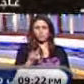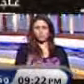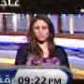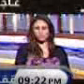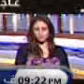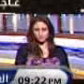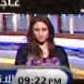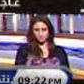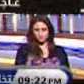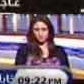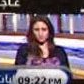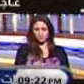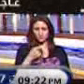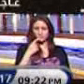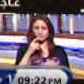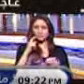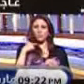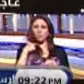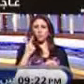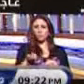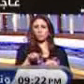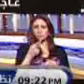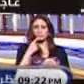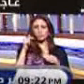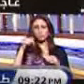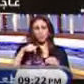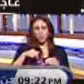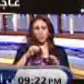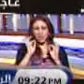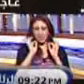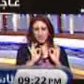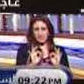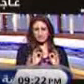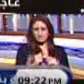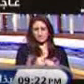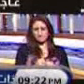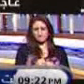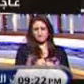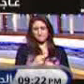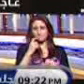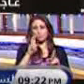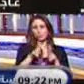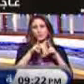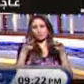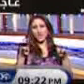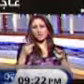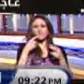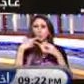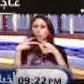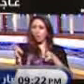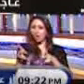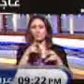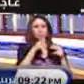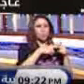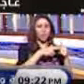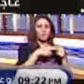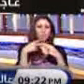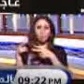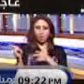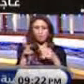احلال وتجديد حالا وعاجل. بس هم الوقت هم مختلفين فيما بينهم، يعني حضرتك في جزء منهم موافق وجزء الثاني مش